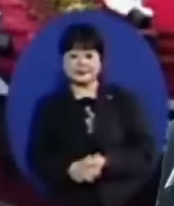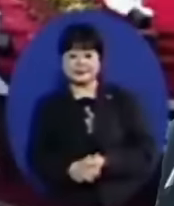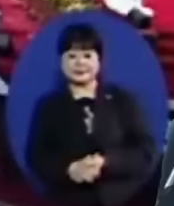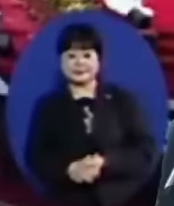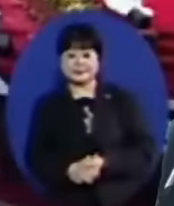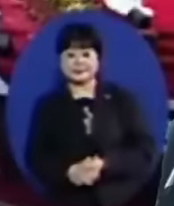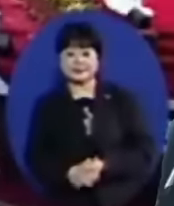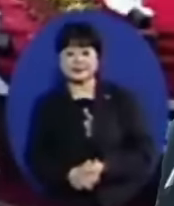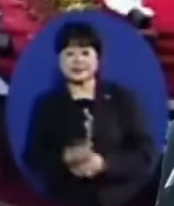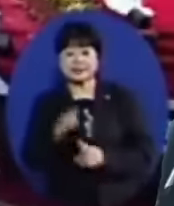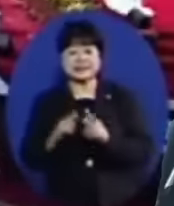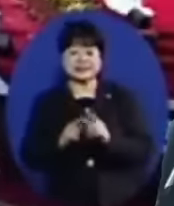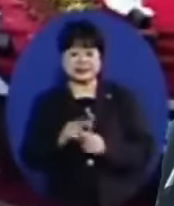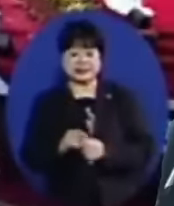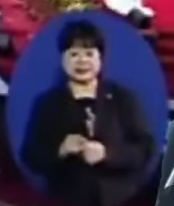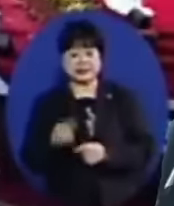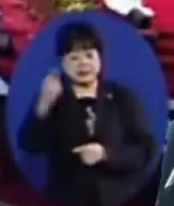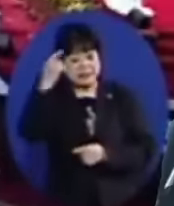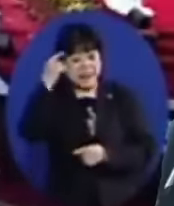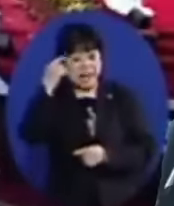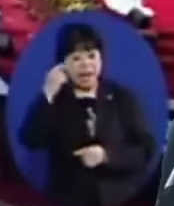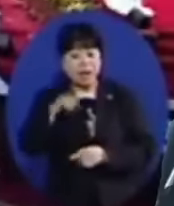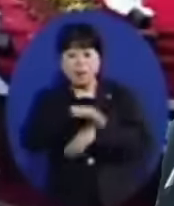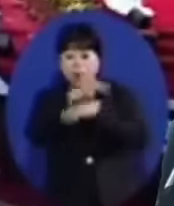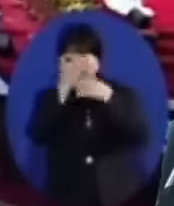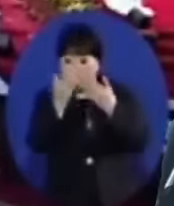의식과 형식이